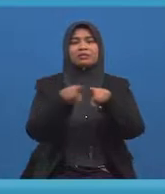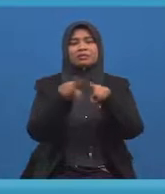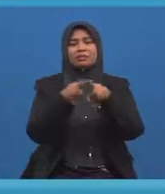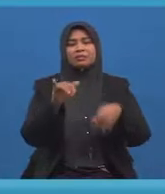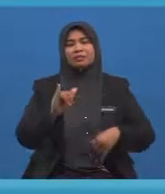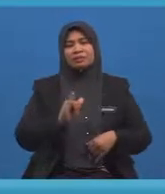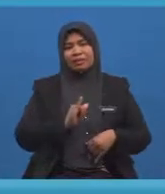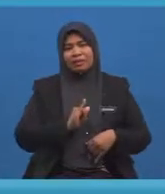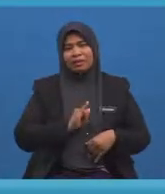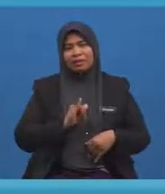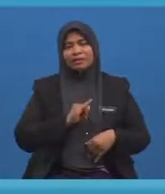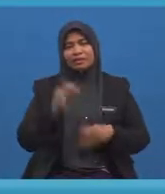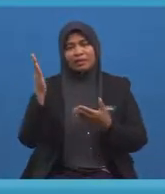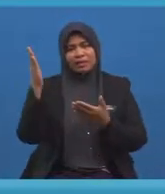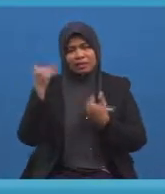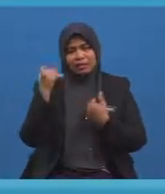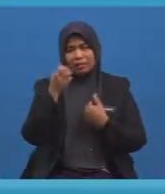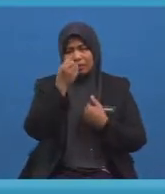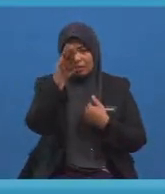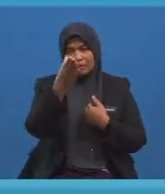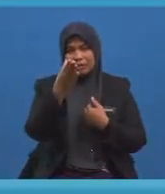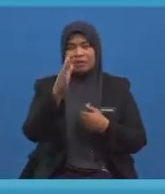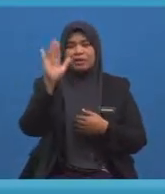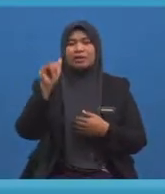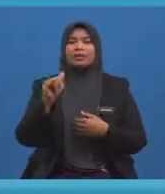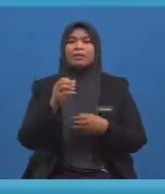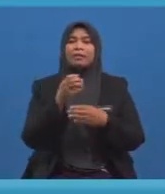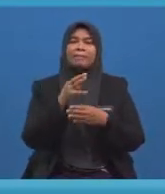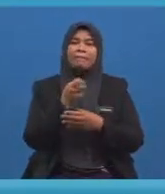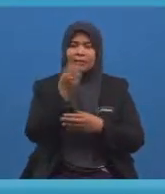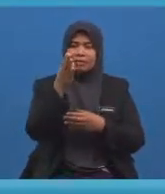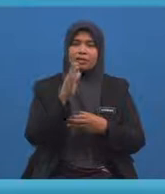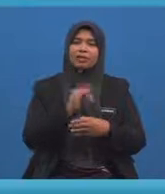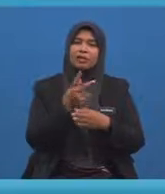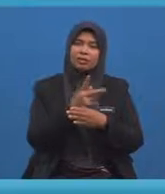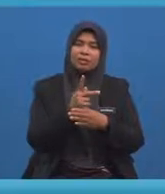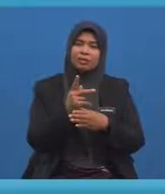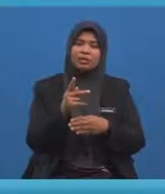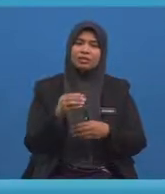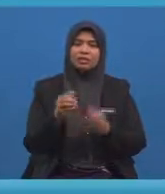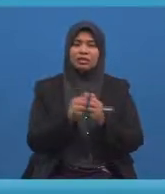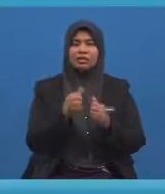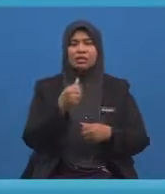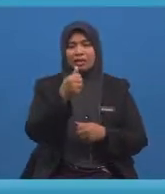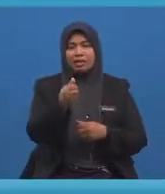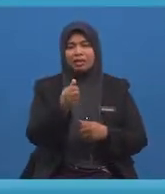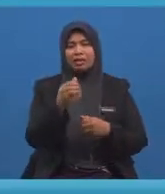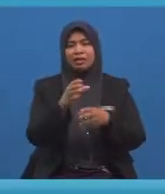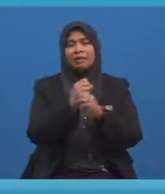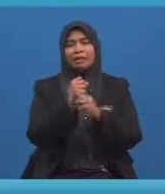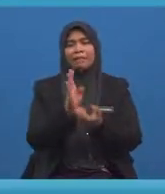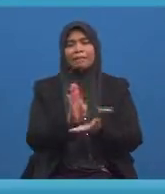Q, saya harap maklumat yang saya kongsi dengan anda pada hari ini dapat membantu